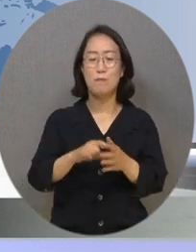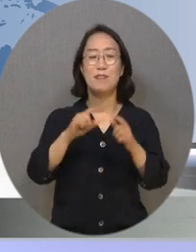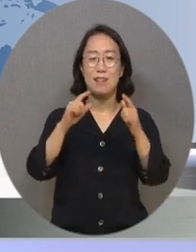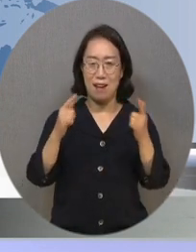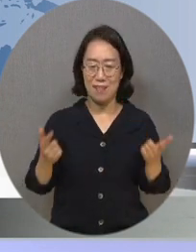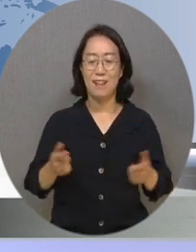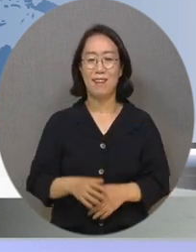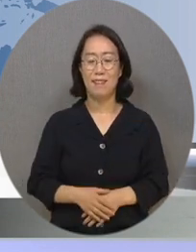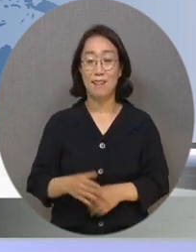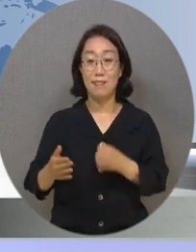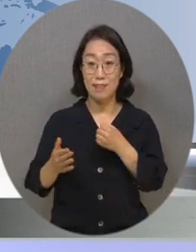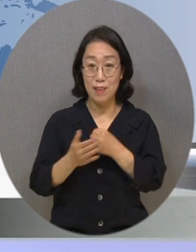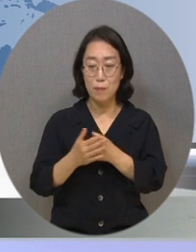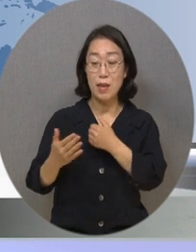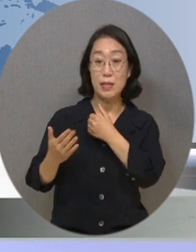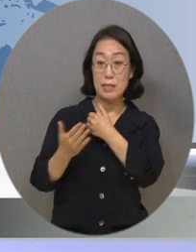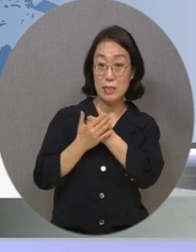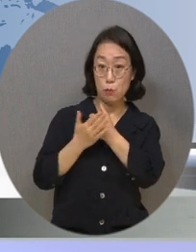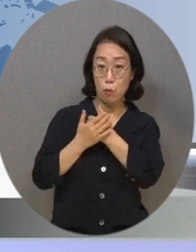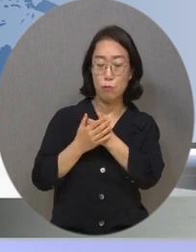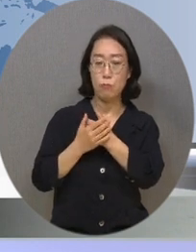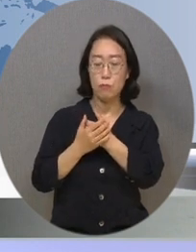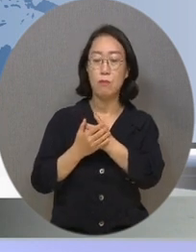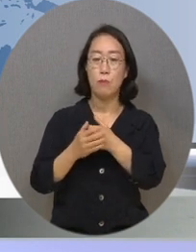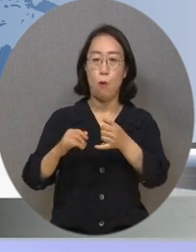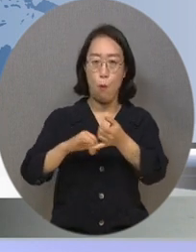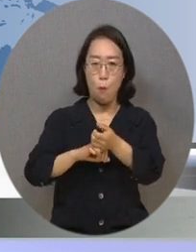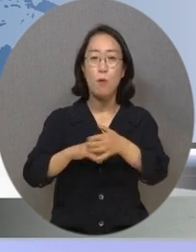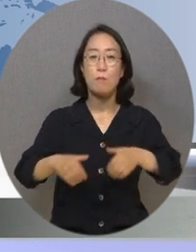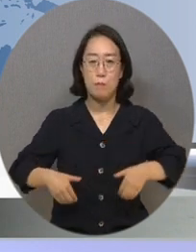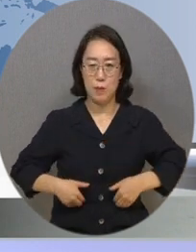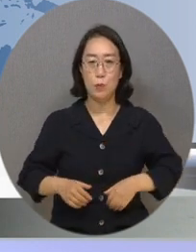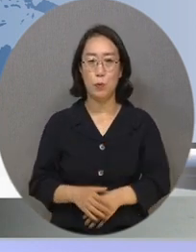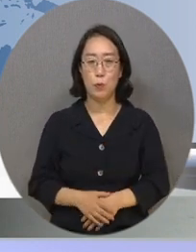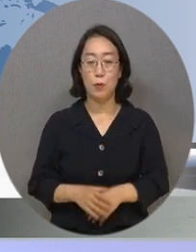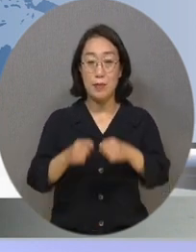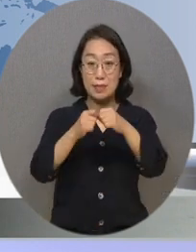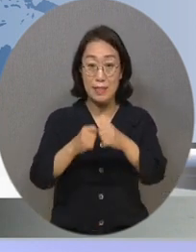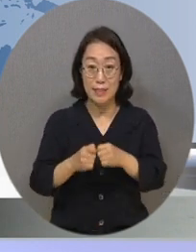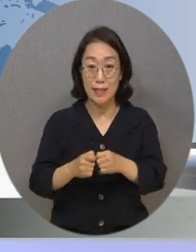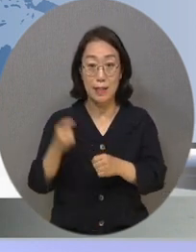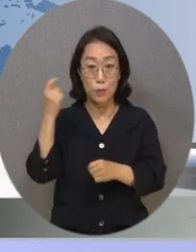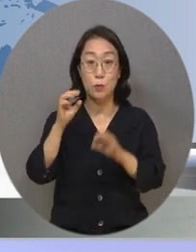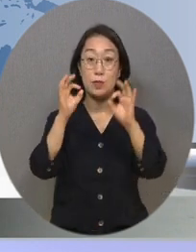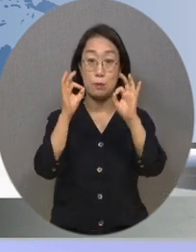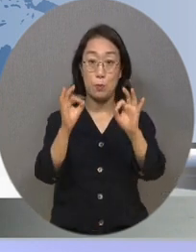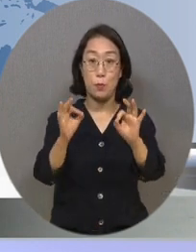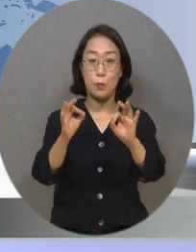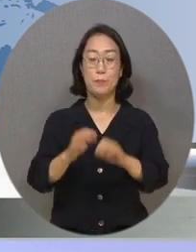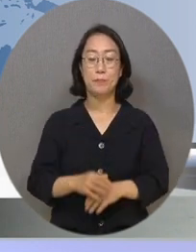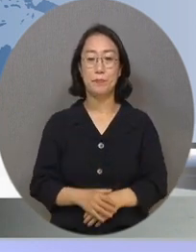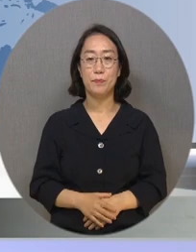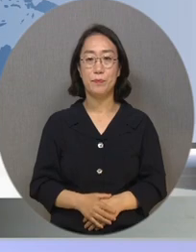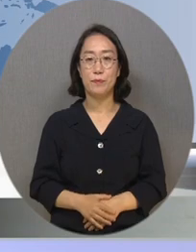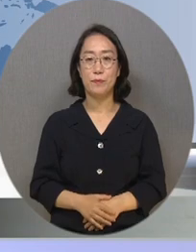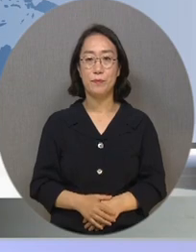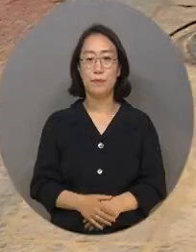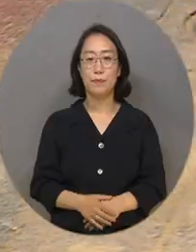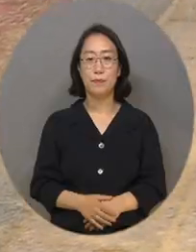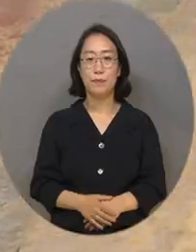하는데요. 그래서 지원 제도가 더욱더 필요하다고 합니다. 자세한 이야기 박성용 기자가 전합니다.